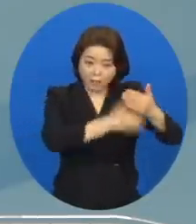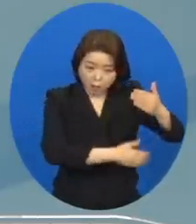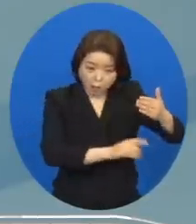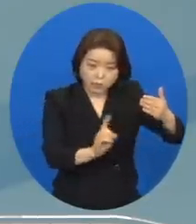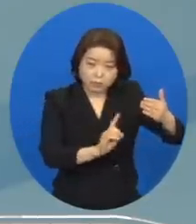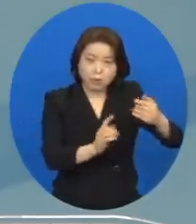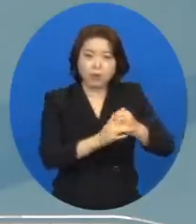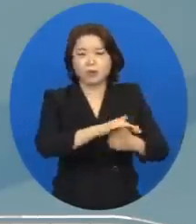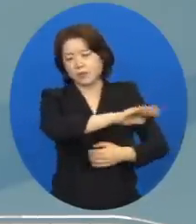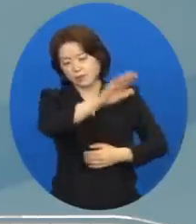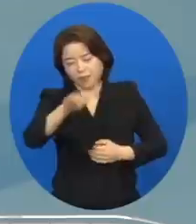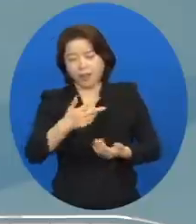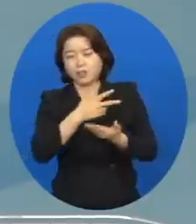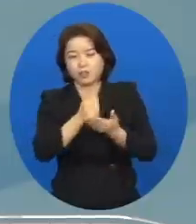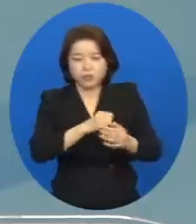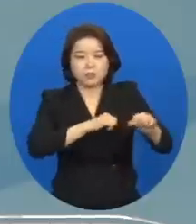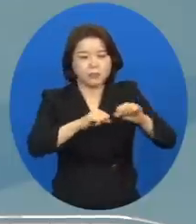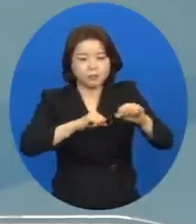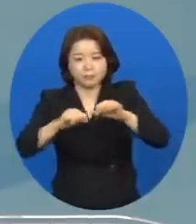다 주님이 하신다.